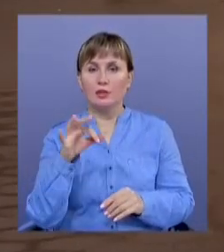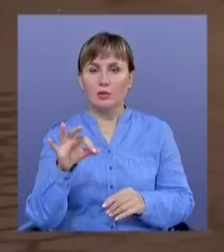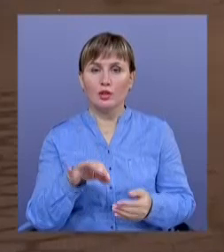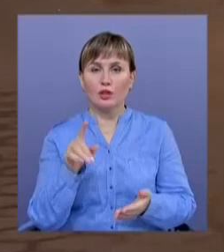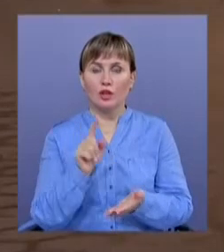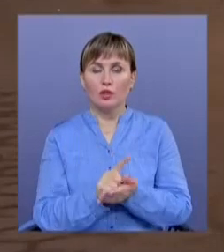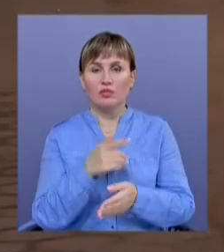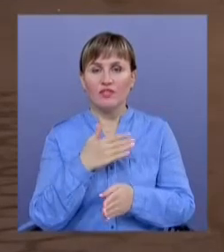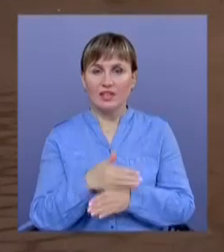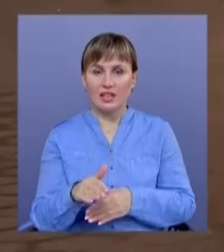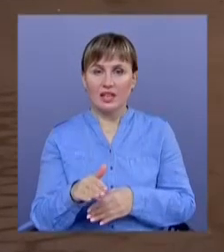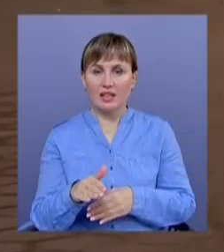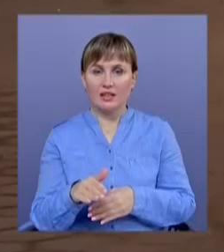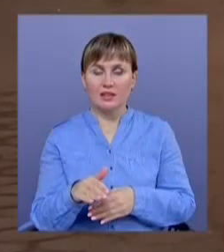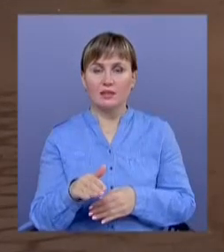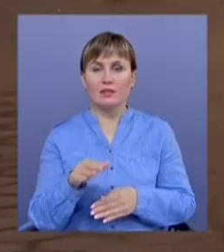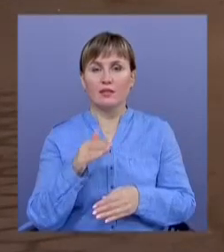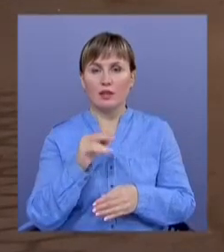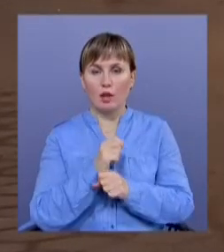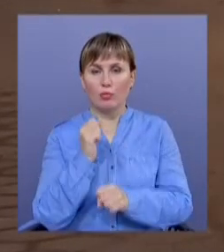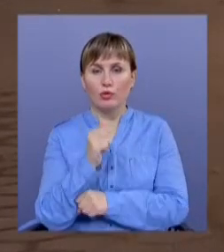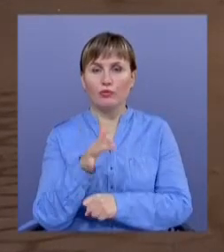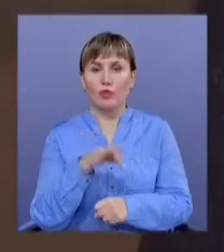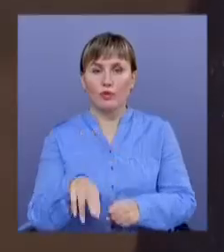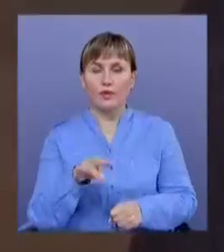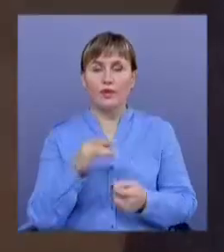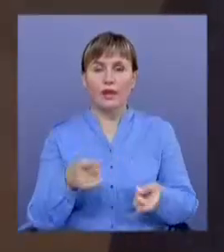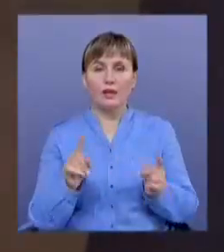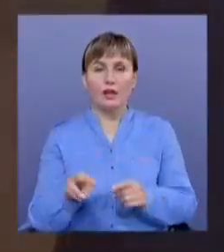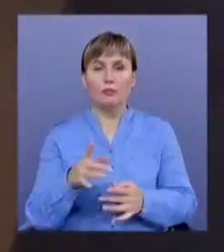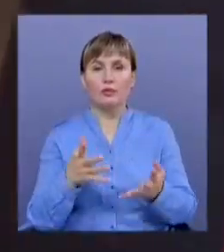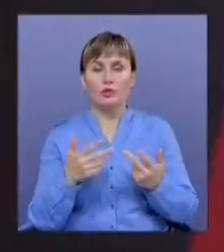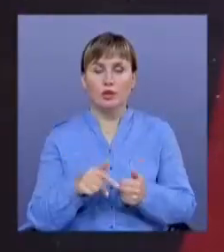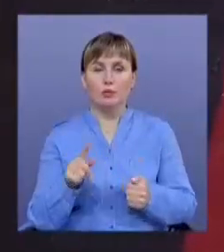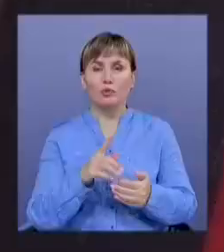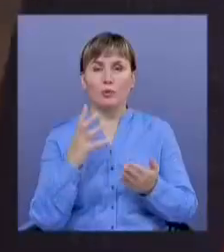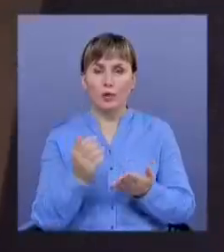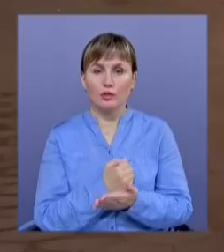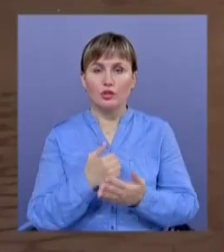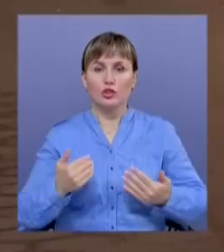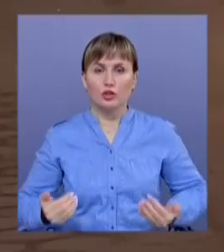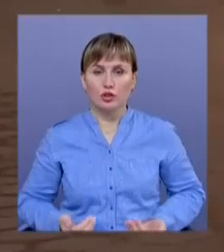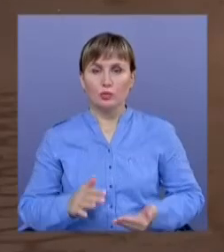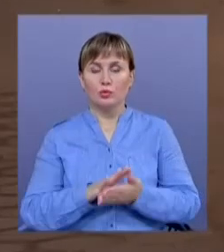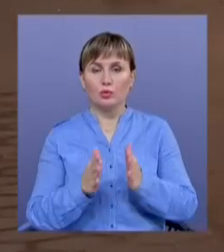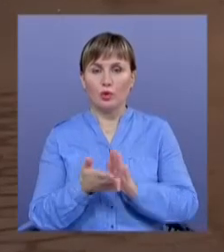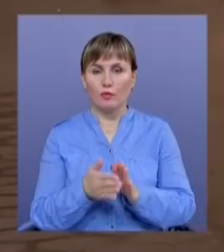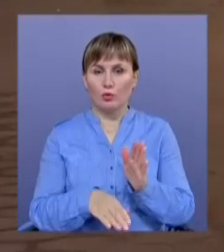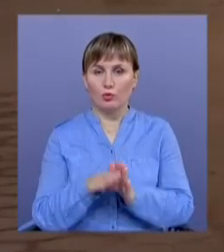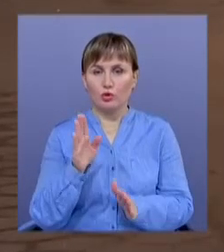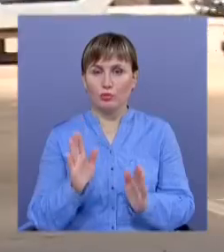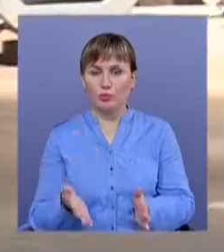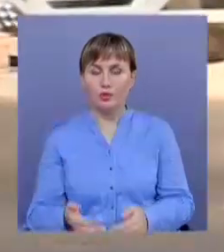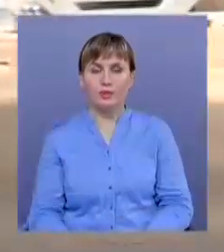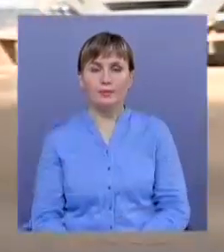должно выделяться в рабочий фонд. И тогда мы считаем, вот, улучшатся жизненные условия